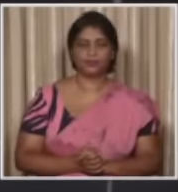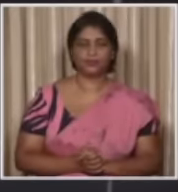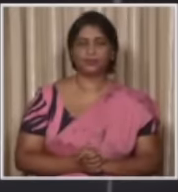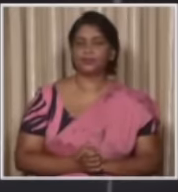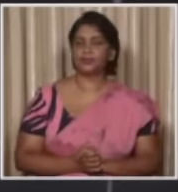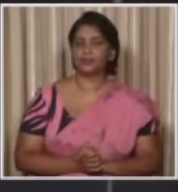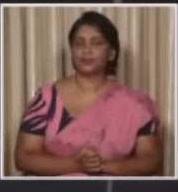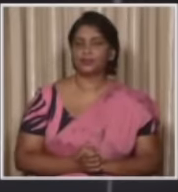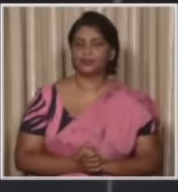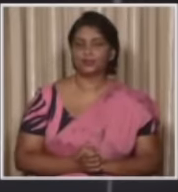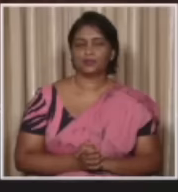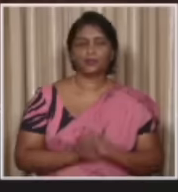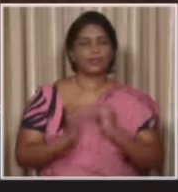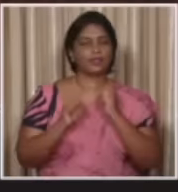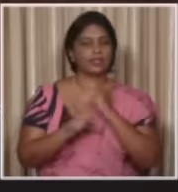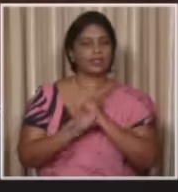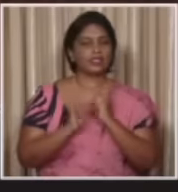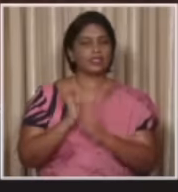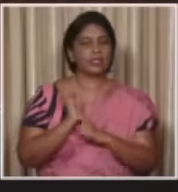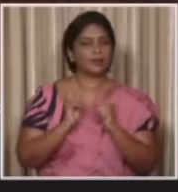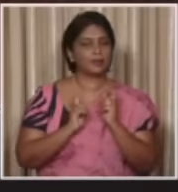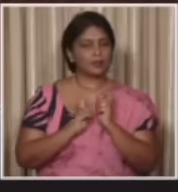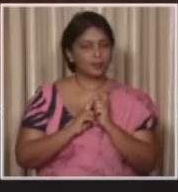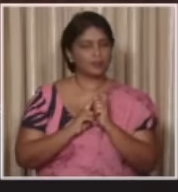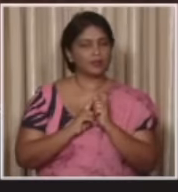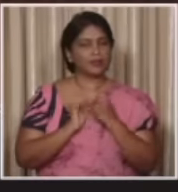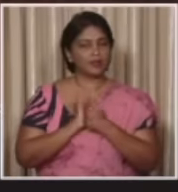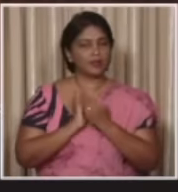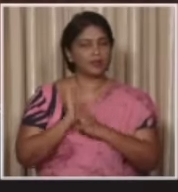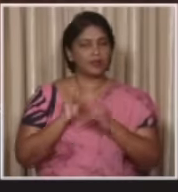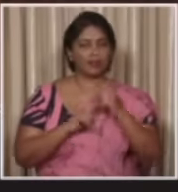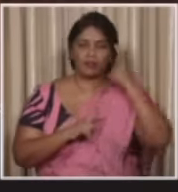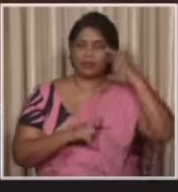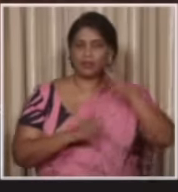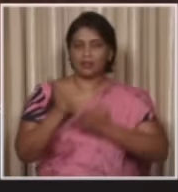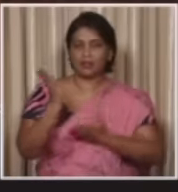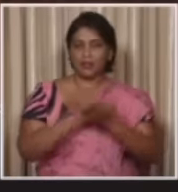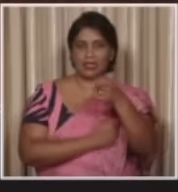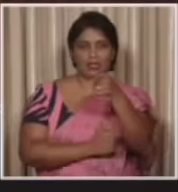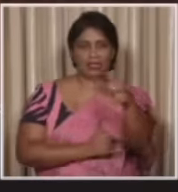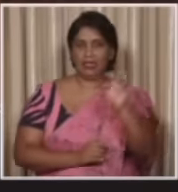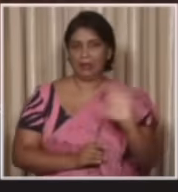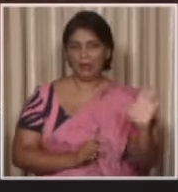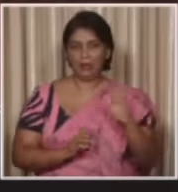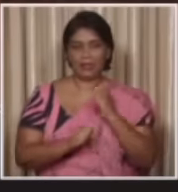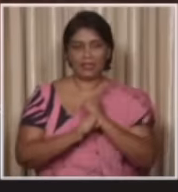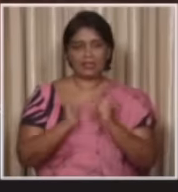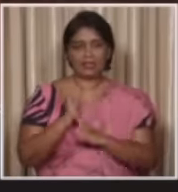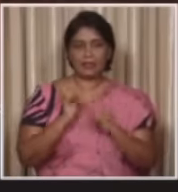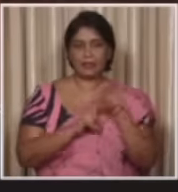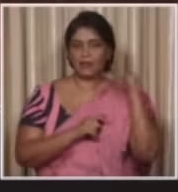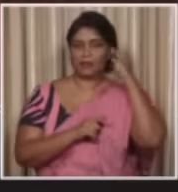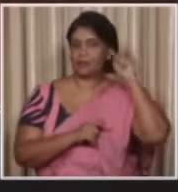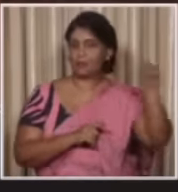ලක්ෂ්මන් කියලා තමයි. ELP රිස්ම ගරු එමෙතුබා ගැන විශ්වාස භංගයේ භංගයක් නෙවෙයි.